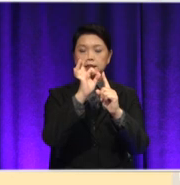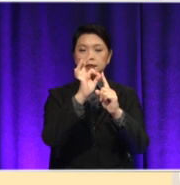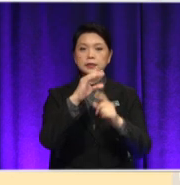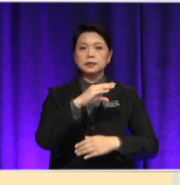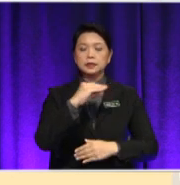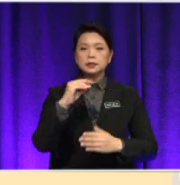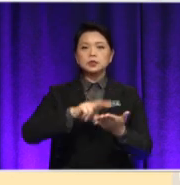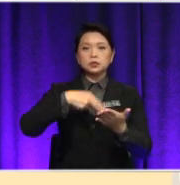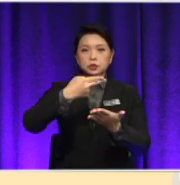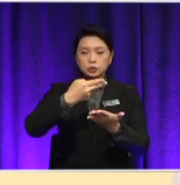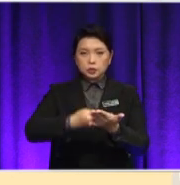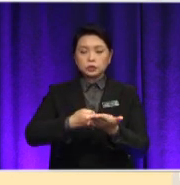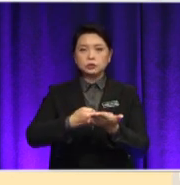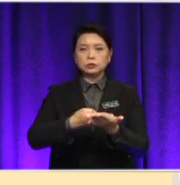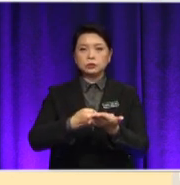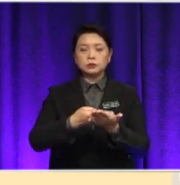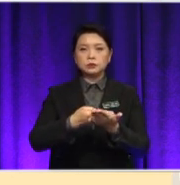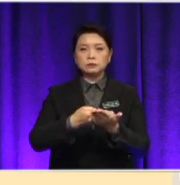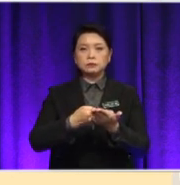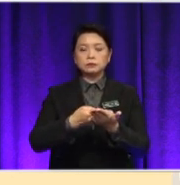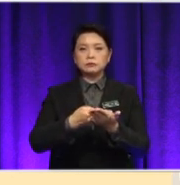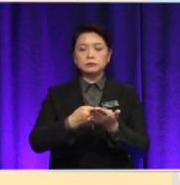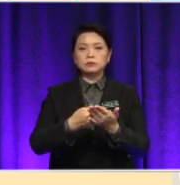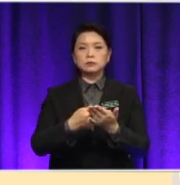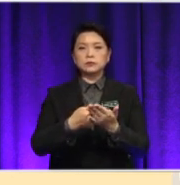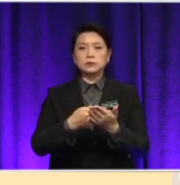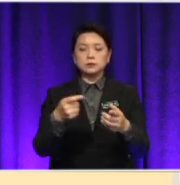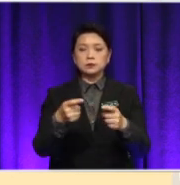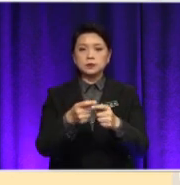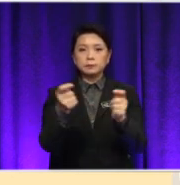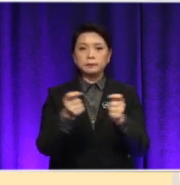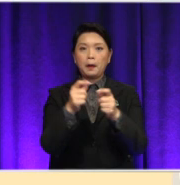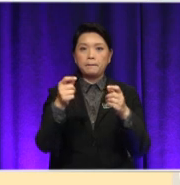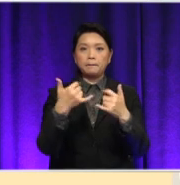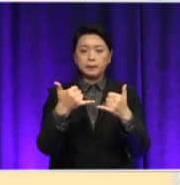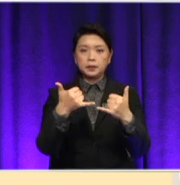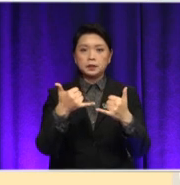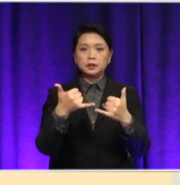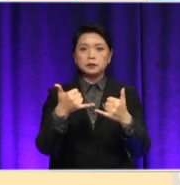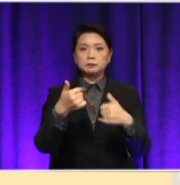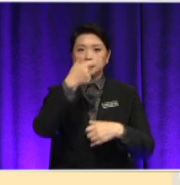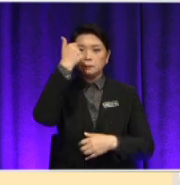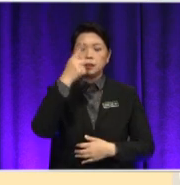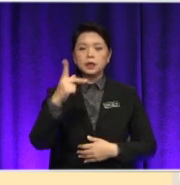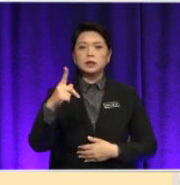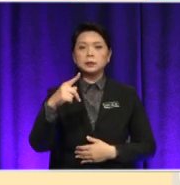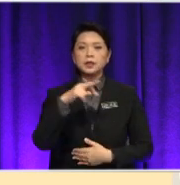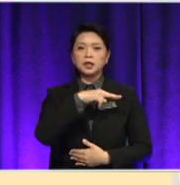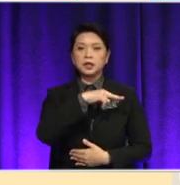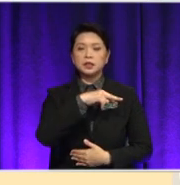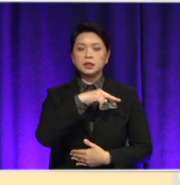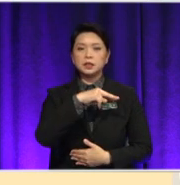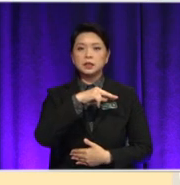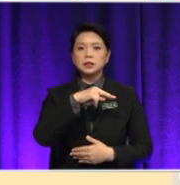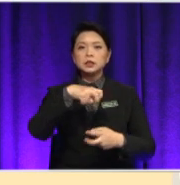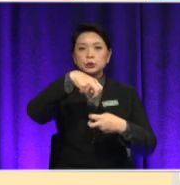dekat gelanggang bola, berhampiran dengan gelanggang bola keranjang yang menyebabkan kaki saya terseliuk. Alamak. Oh, dia tersandu main